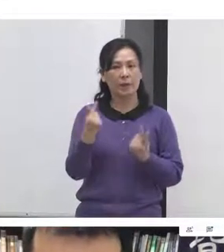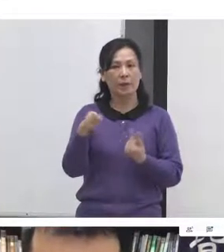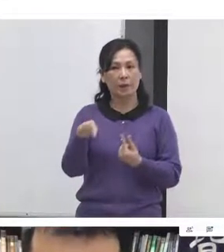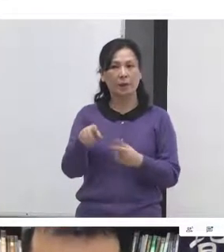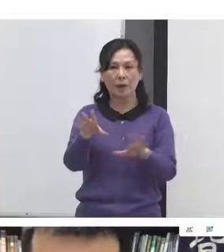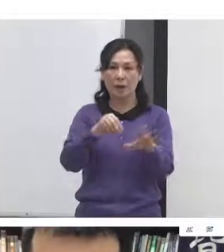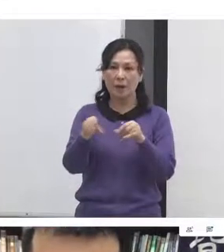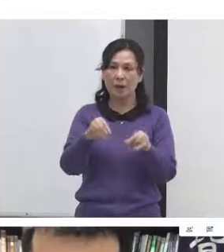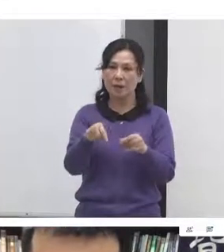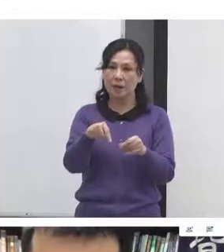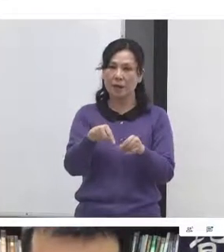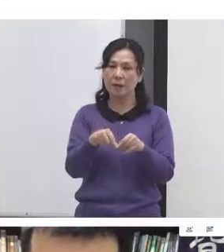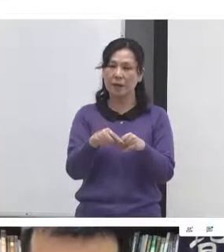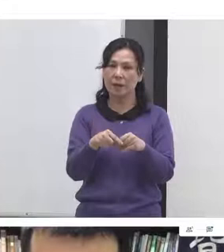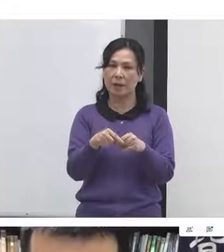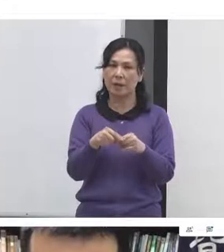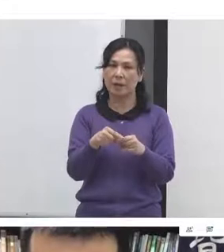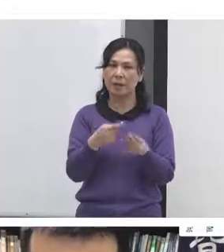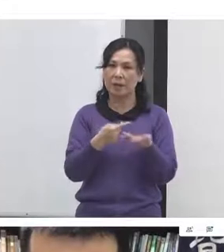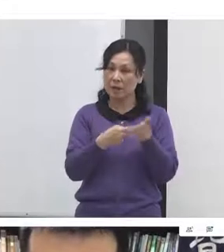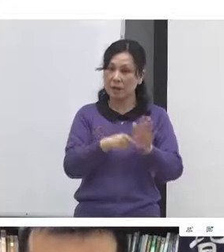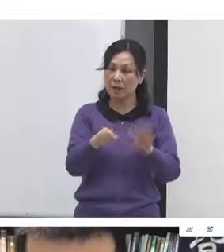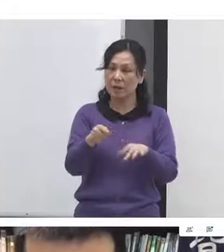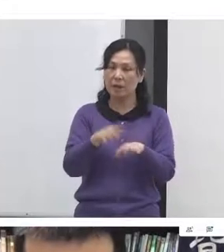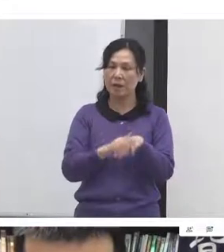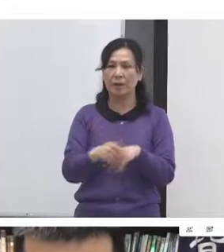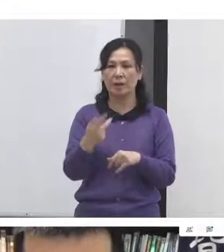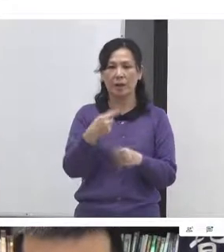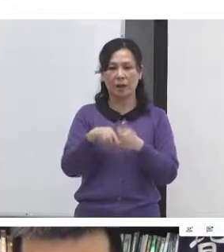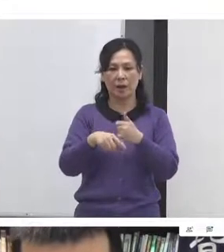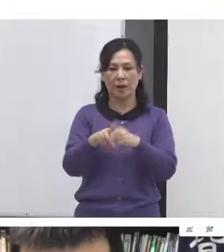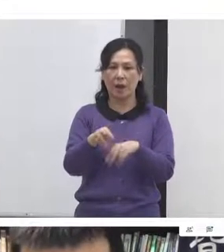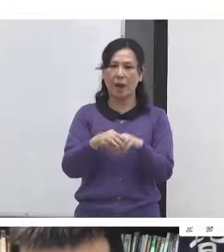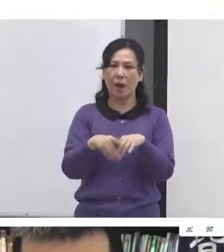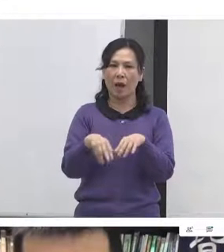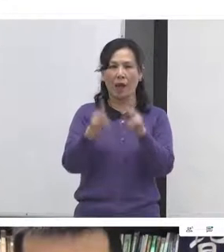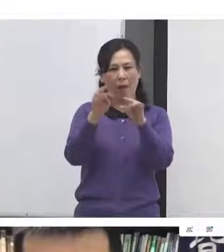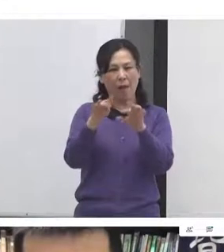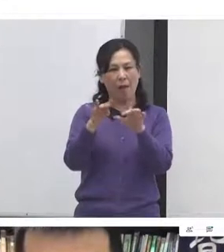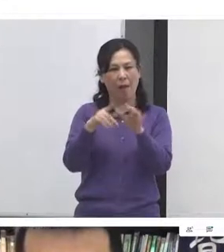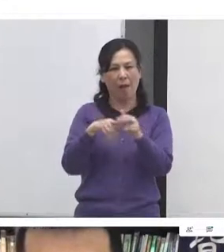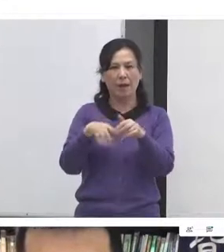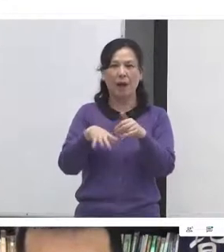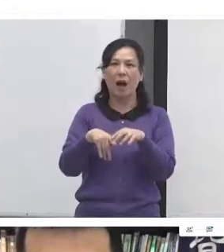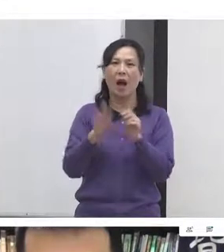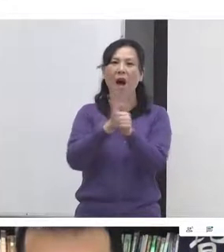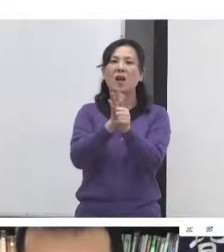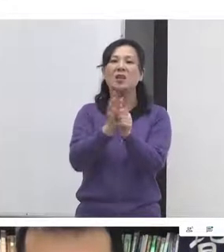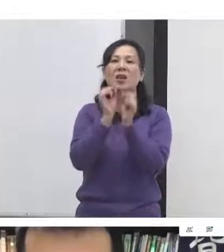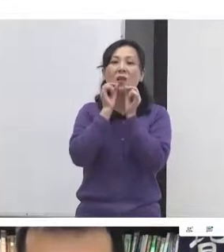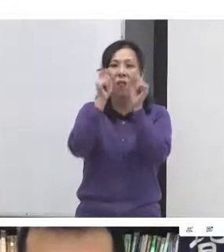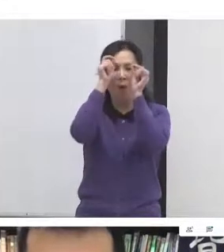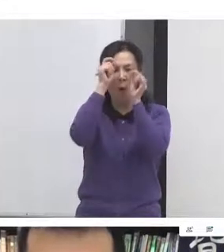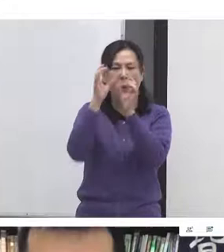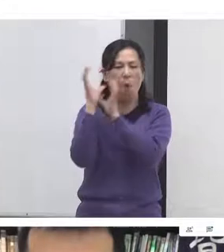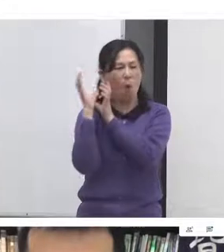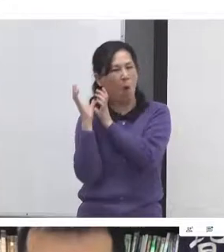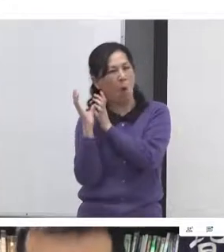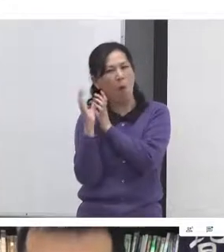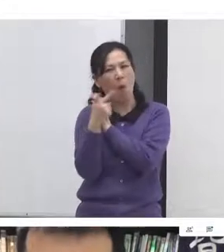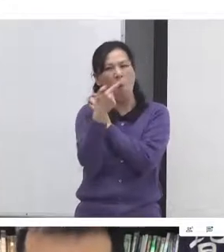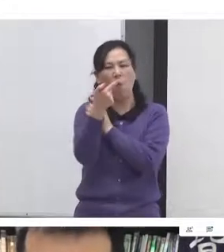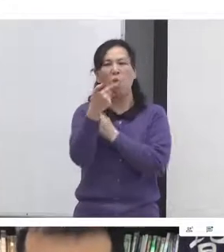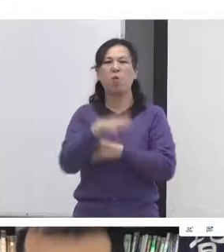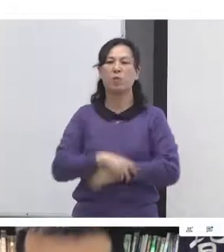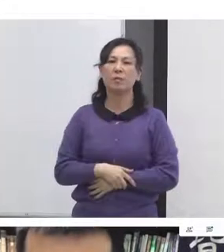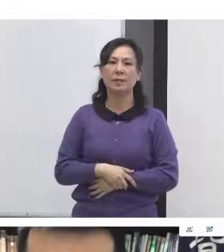式，它本来就对于在系统服务上面的 loading 会比较大一点。但是，事实上它是机器在